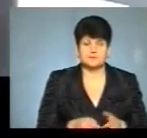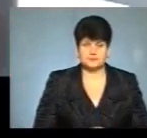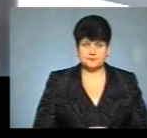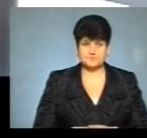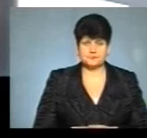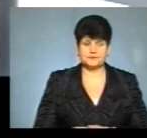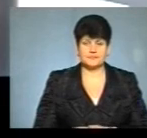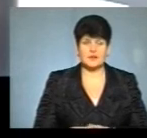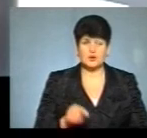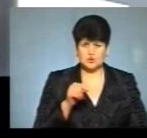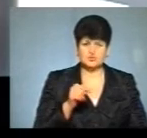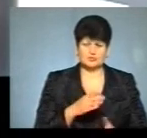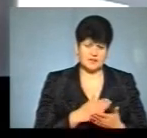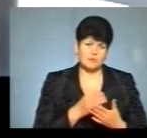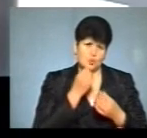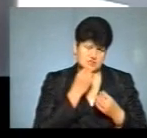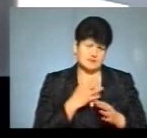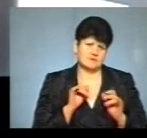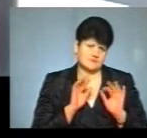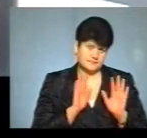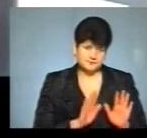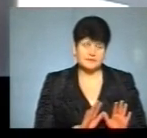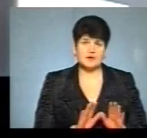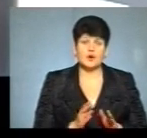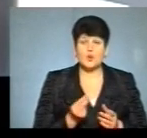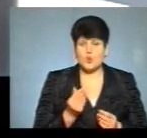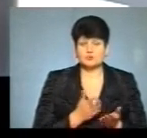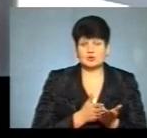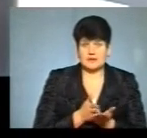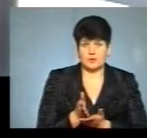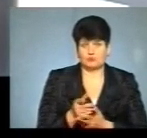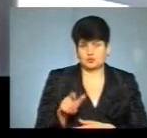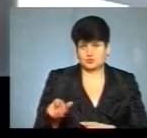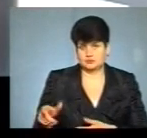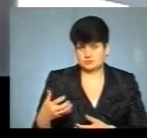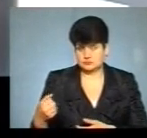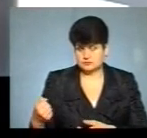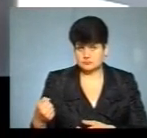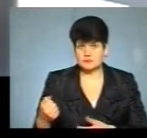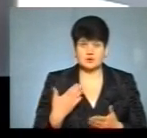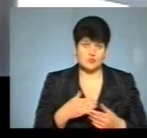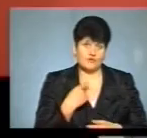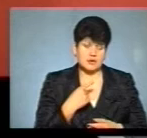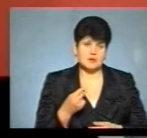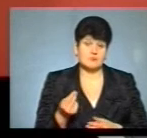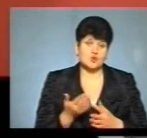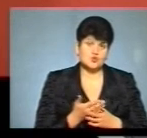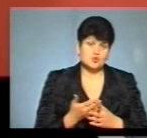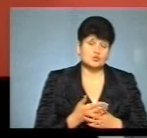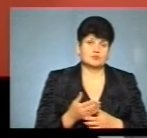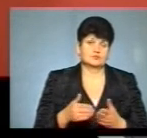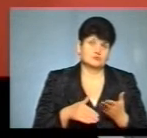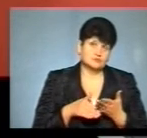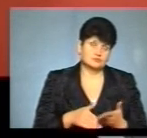що тут є позитивні речі, те, що кошти будуть йти напряму до людей. Якщо ми говоримо про монетизацію, субсидію,